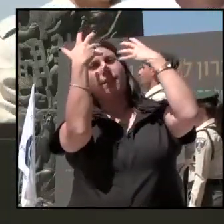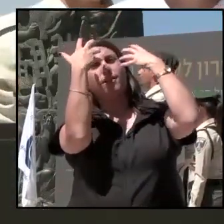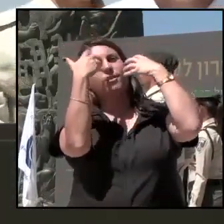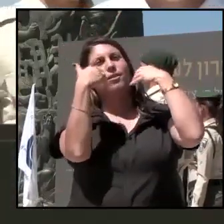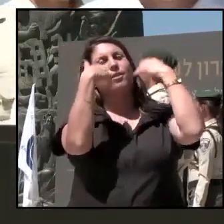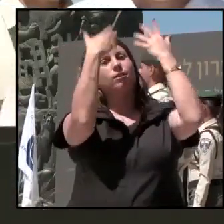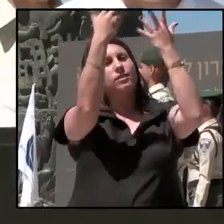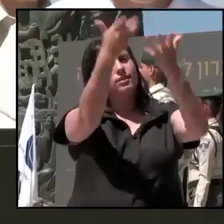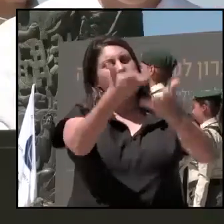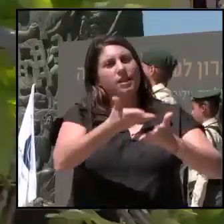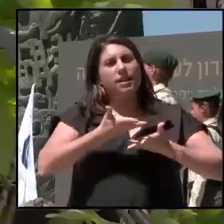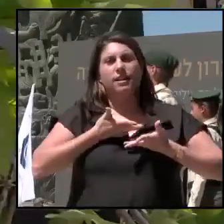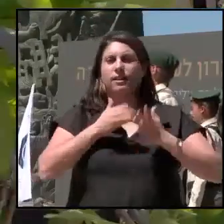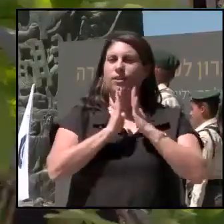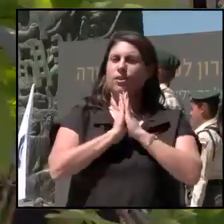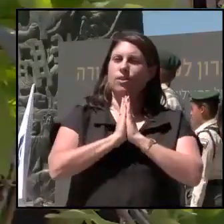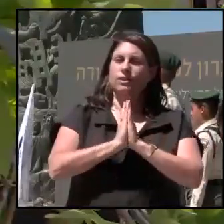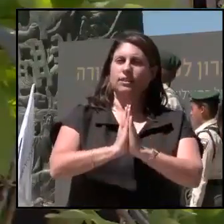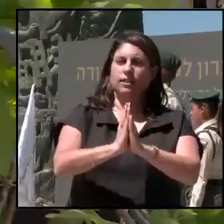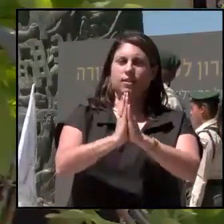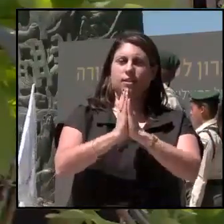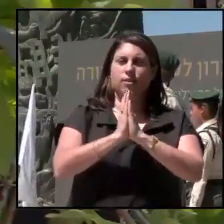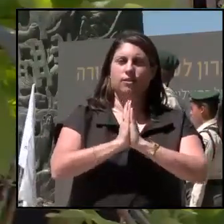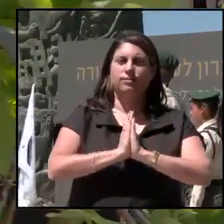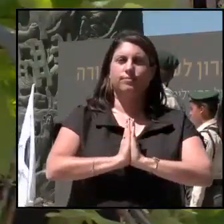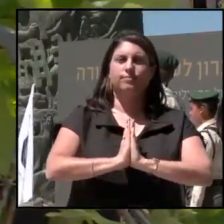את האור, לראות את